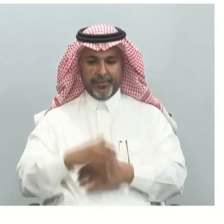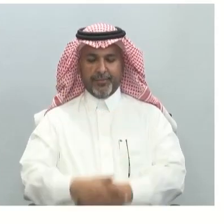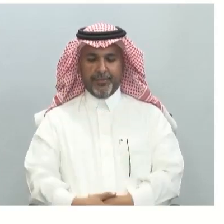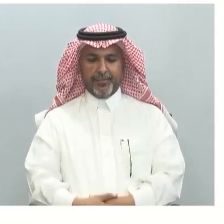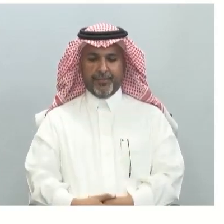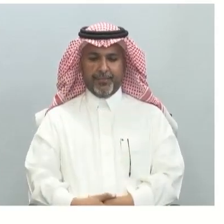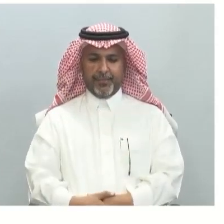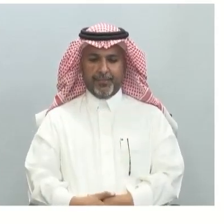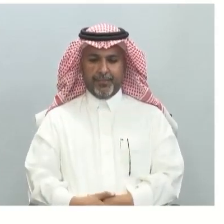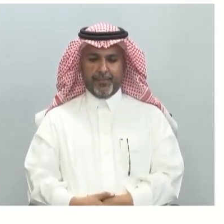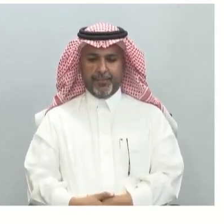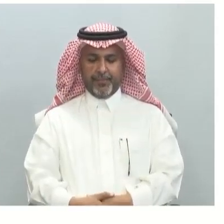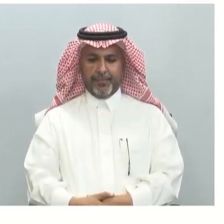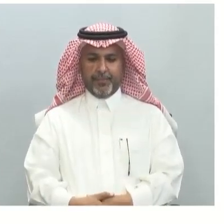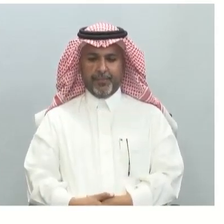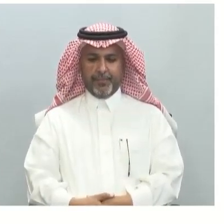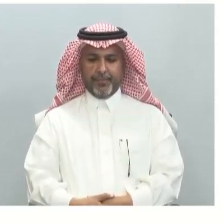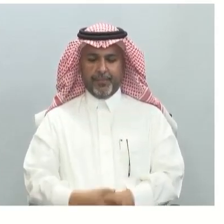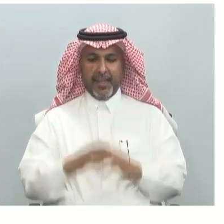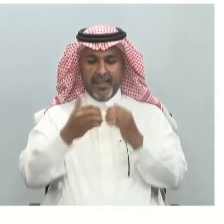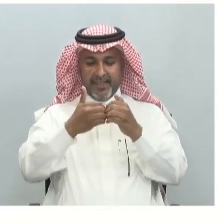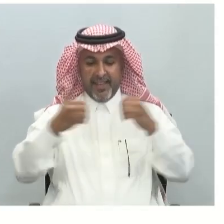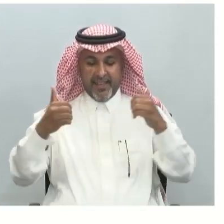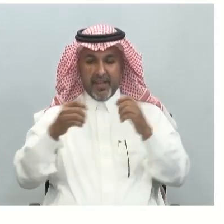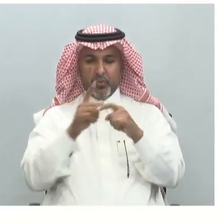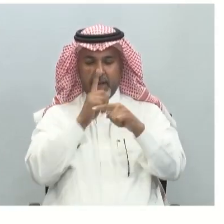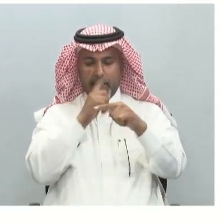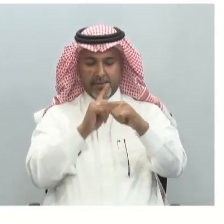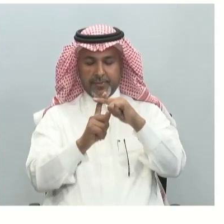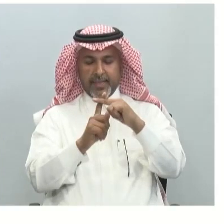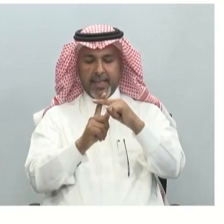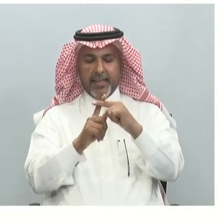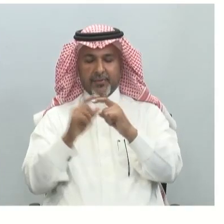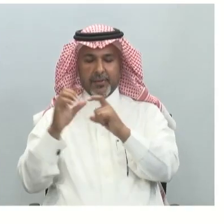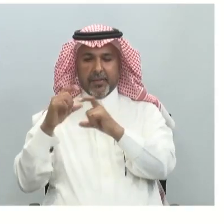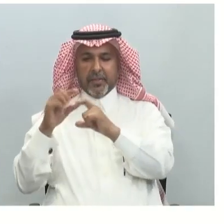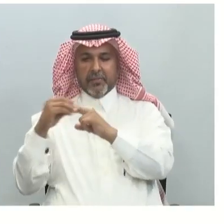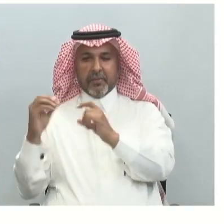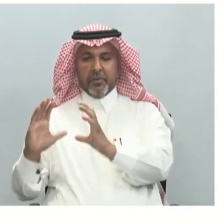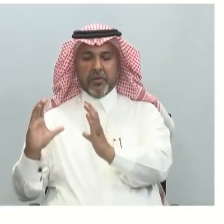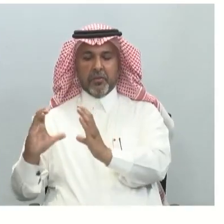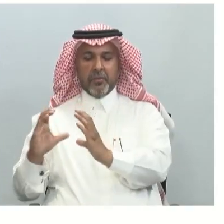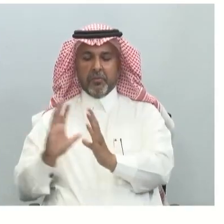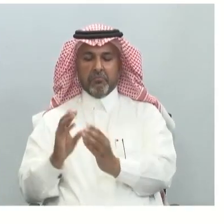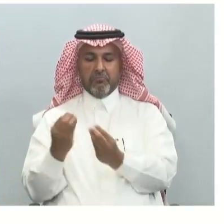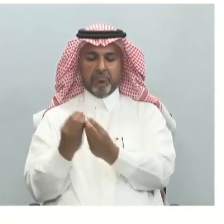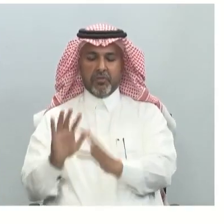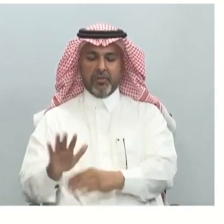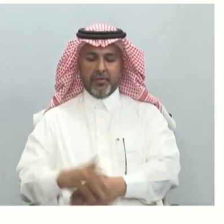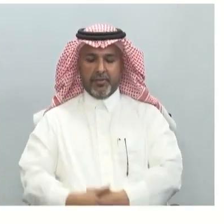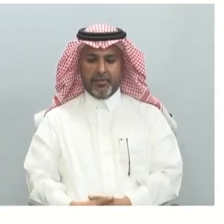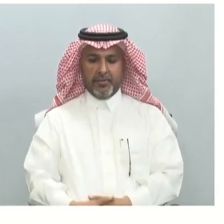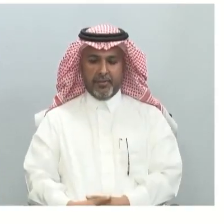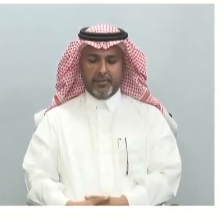نقول اصلا هو الحد الثاني سالبا فاحتفظ باشاره السالبه والحد الاول